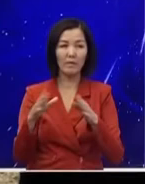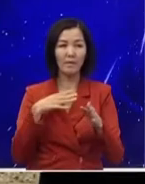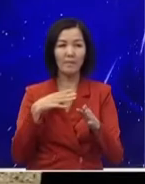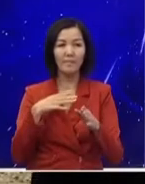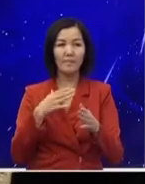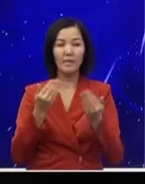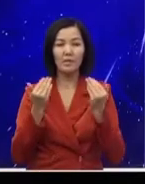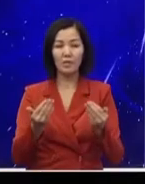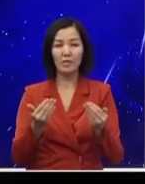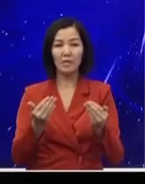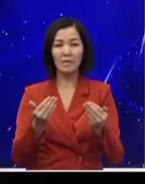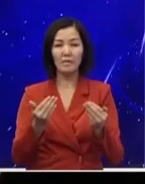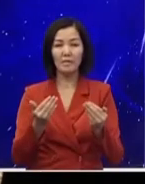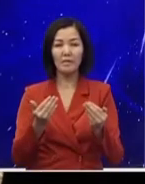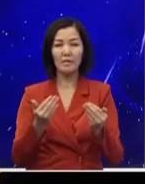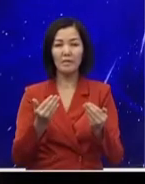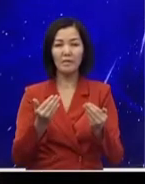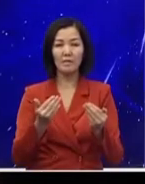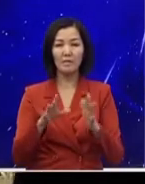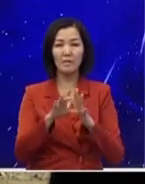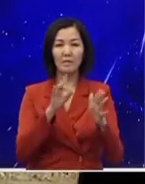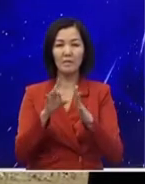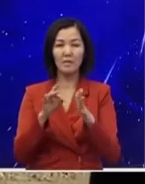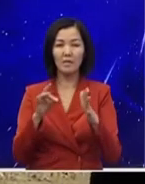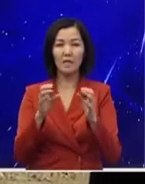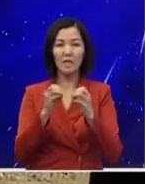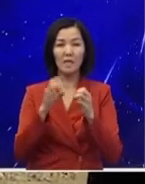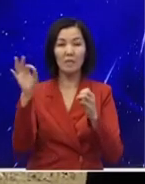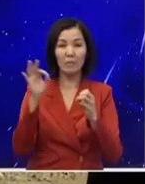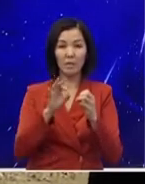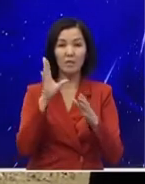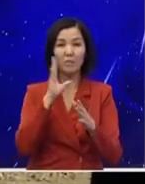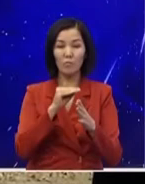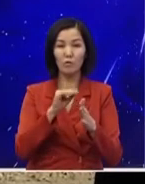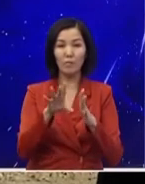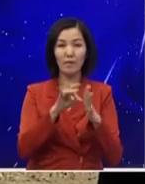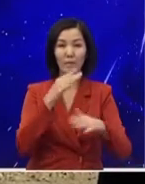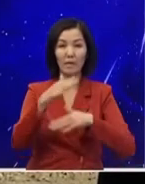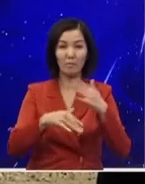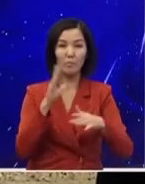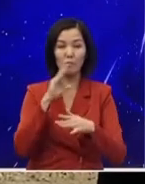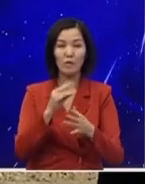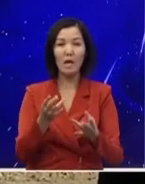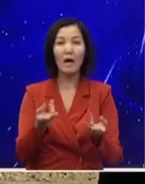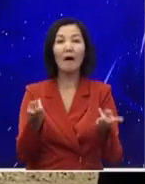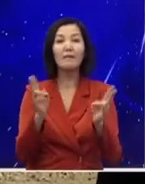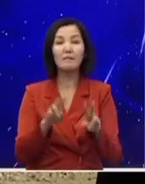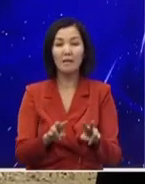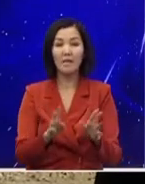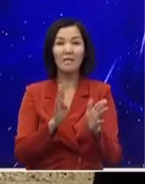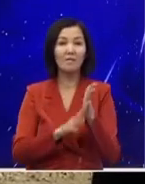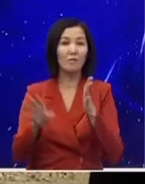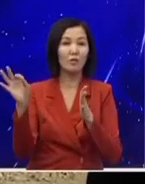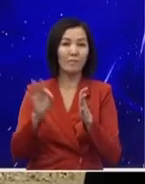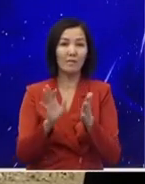То есть мы сейчас максимум где-то отсортируем порядка где-то 10%. Это из-за того, что люди не сортируют.